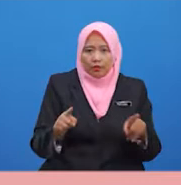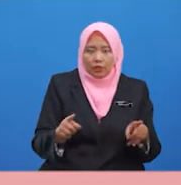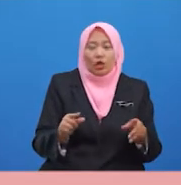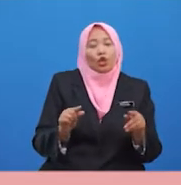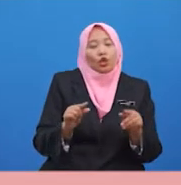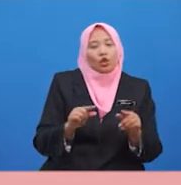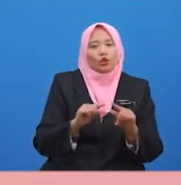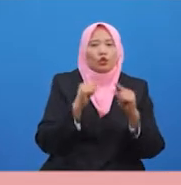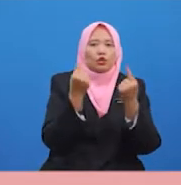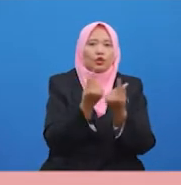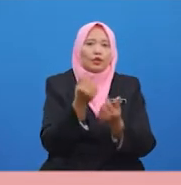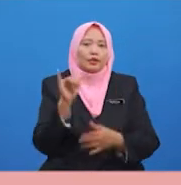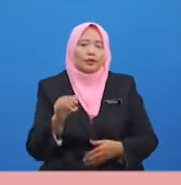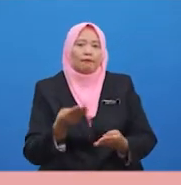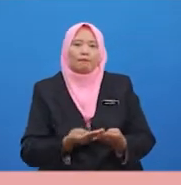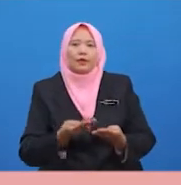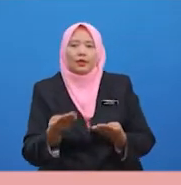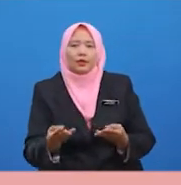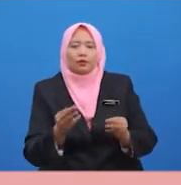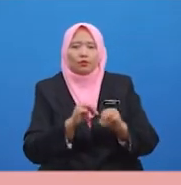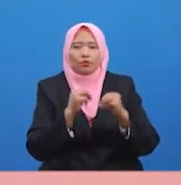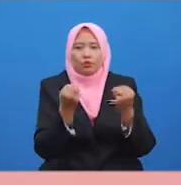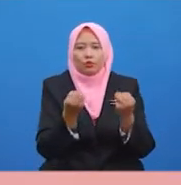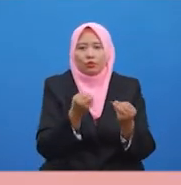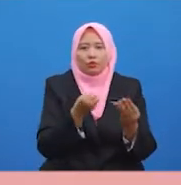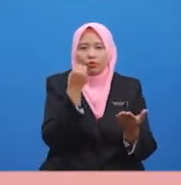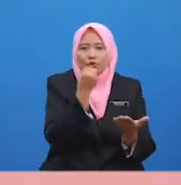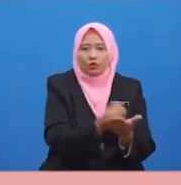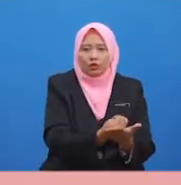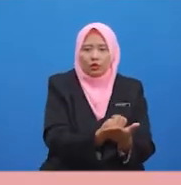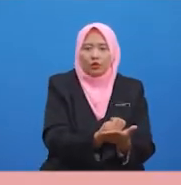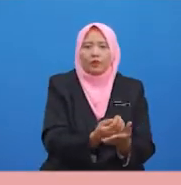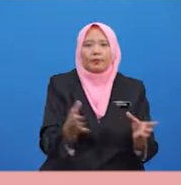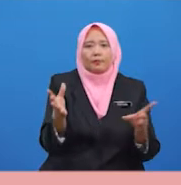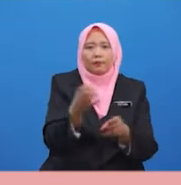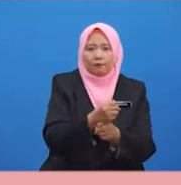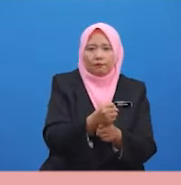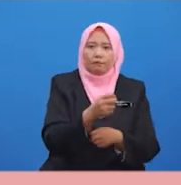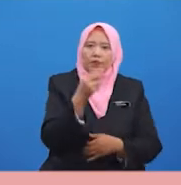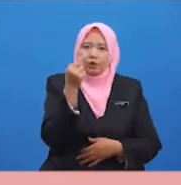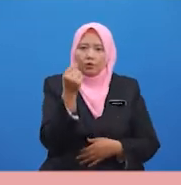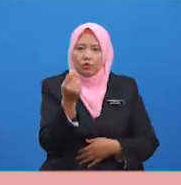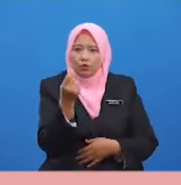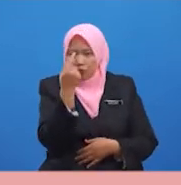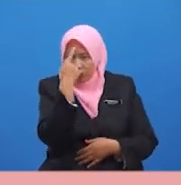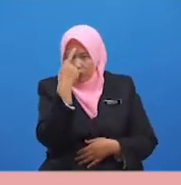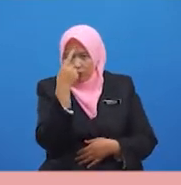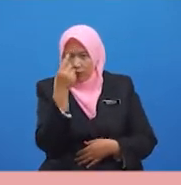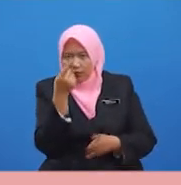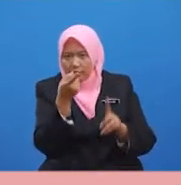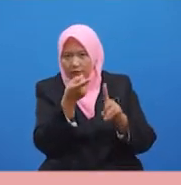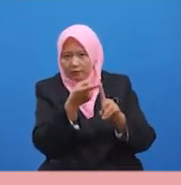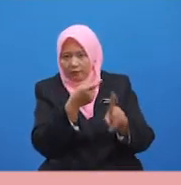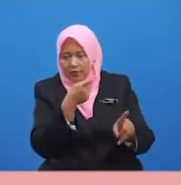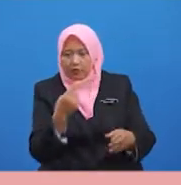Sementara golongan yang memberi modal dapat menjana pendapatan melalui